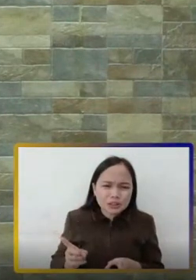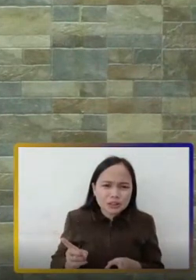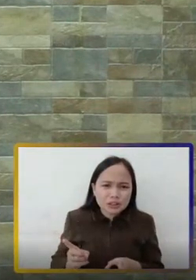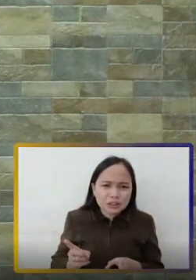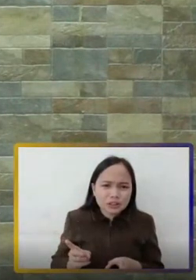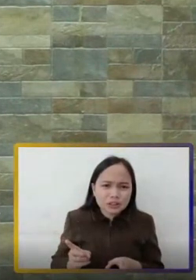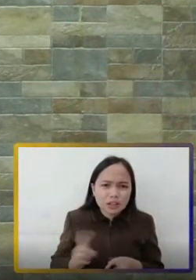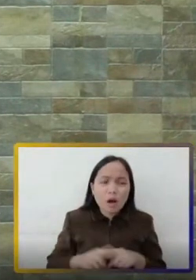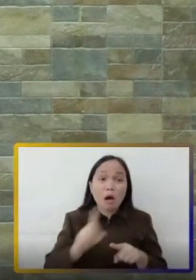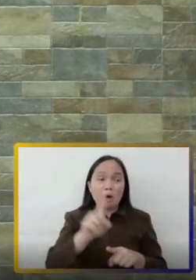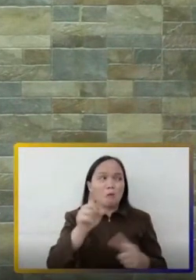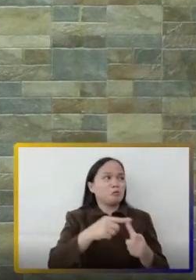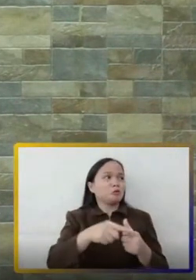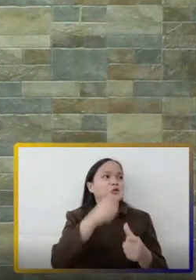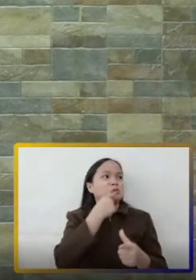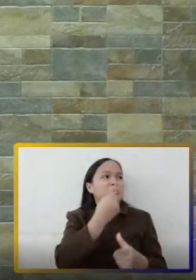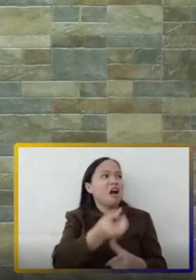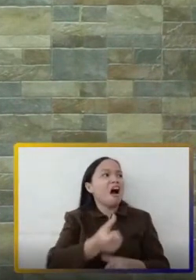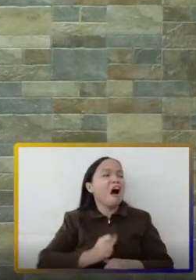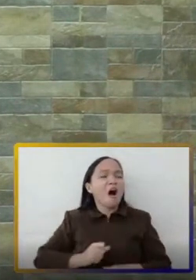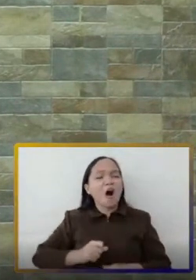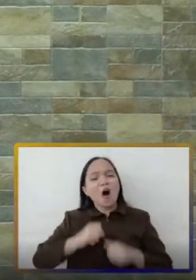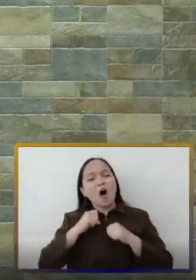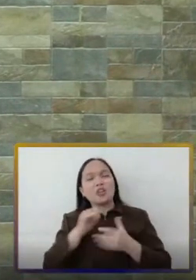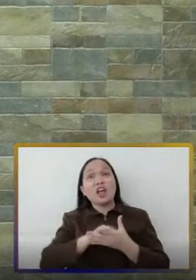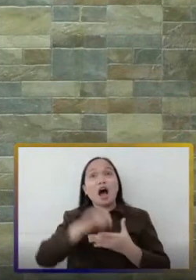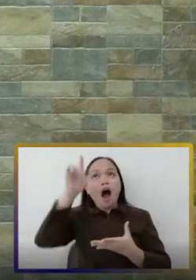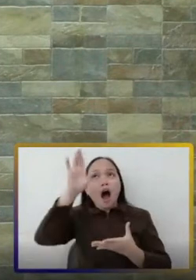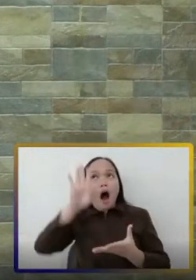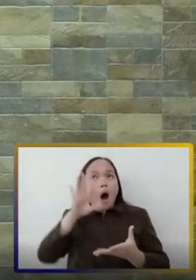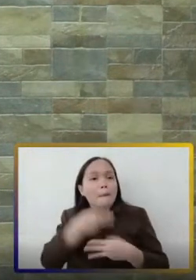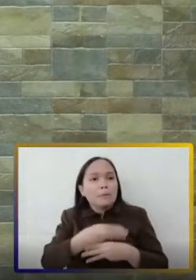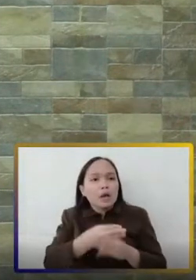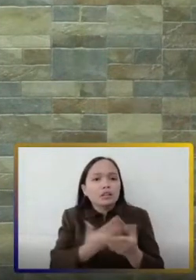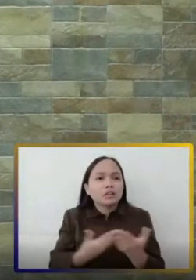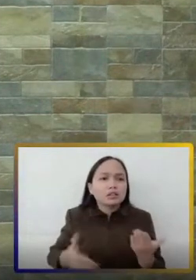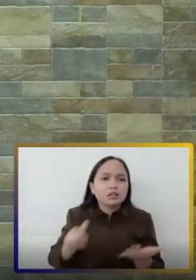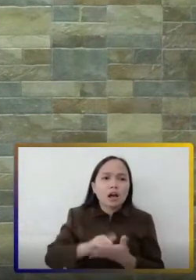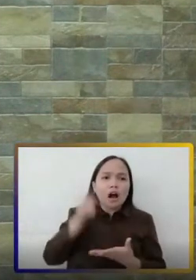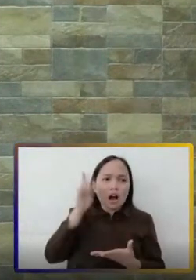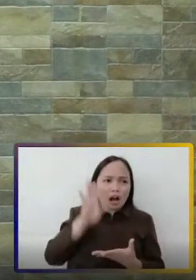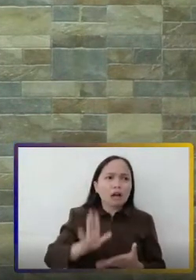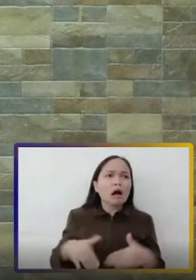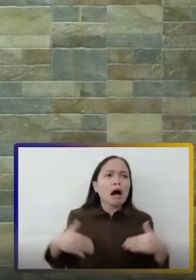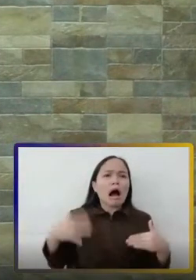And then pinagyayabang pa natin yung kinapupuutan ng Diyos.